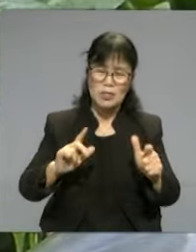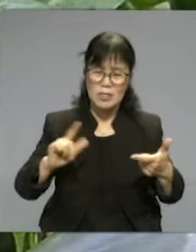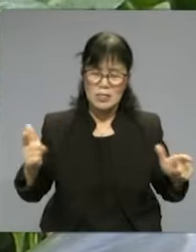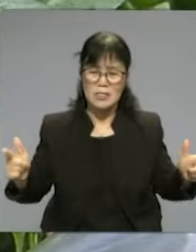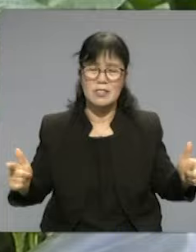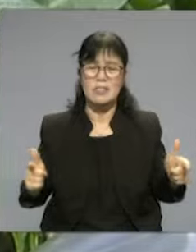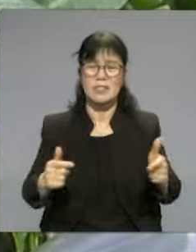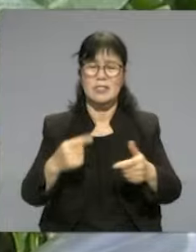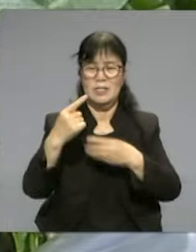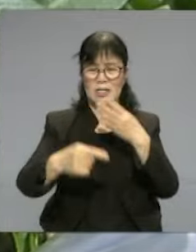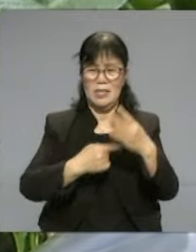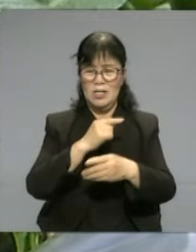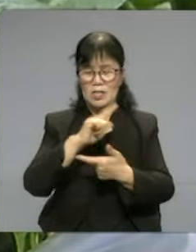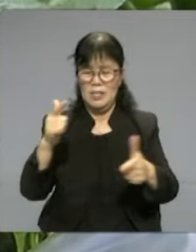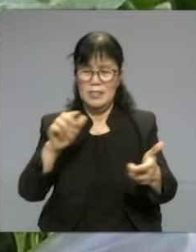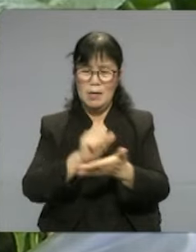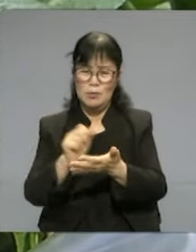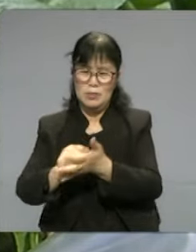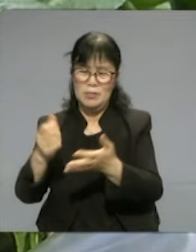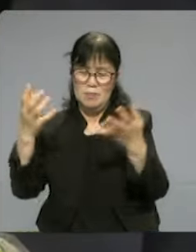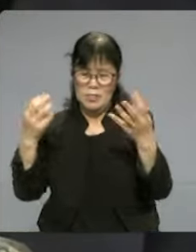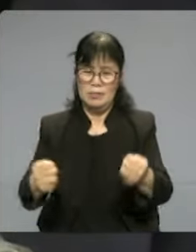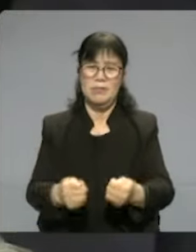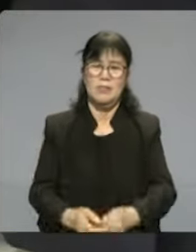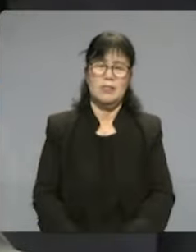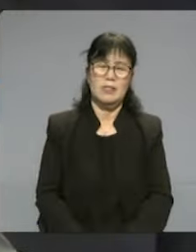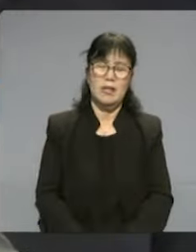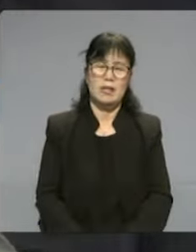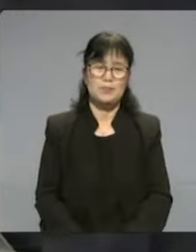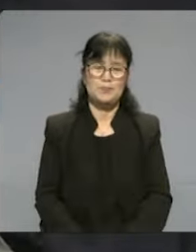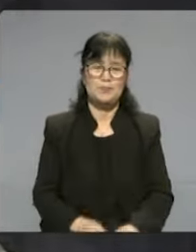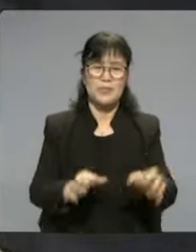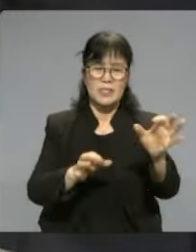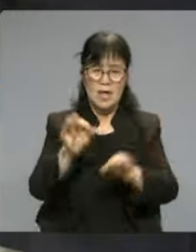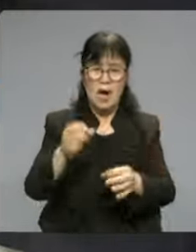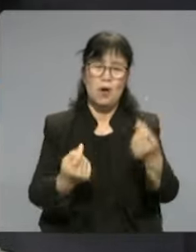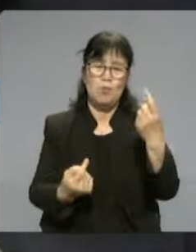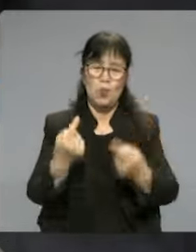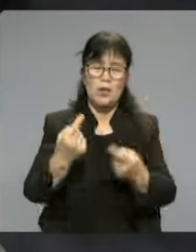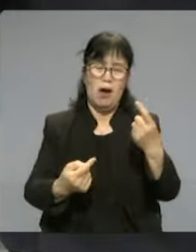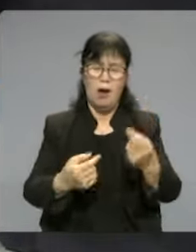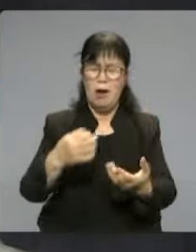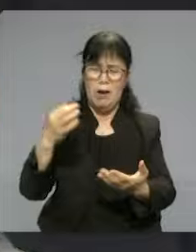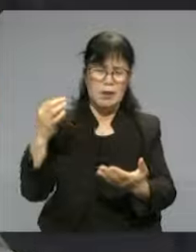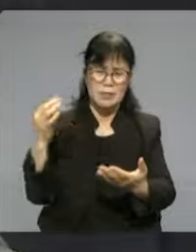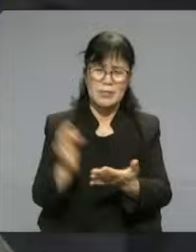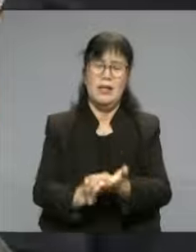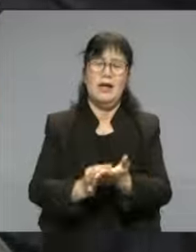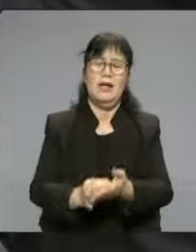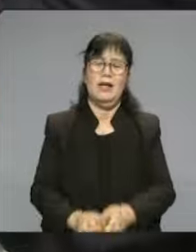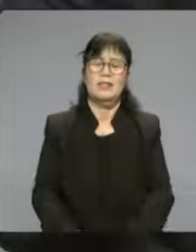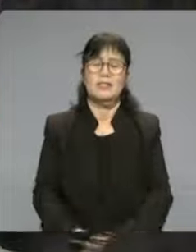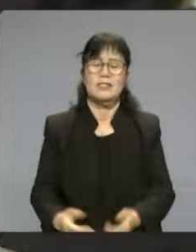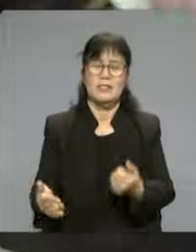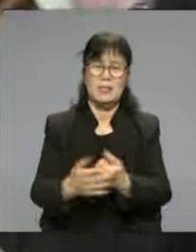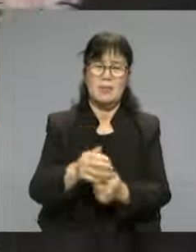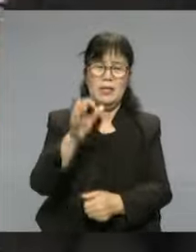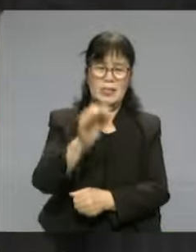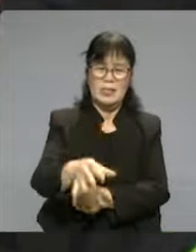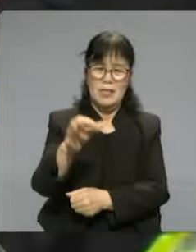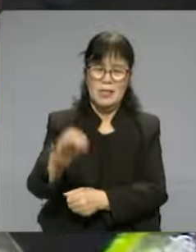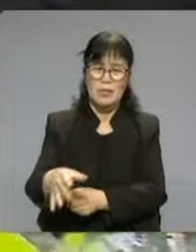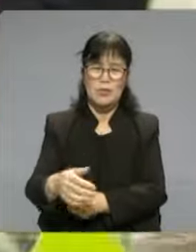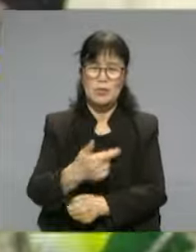다양한 제철 리가 가득합니다 시장보다도 어마어마하게 싼 거예요 이게 그래가지고